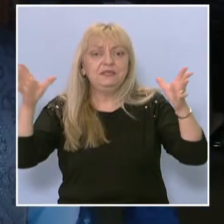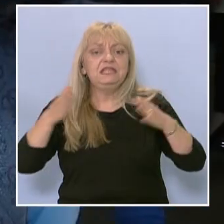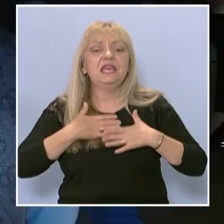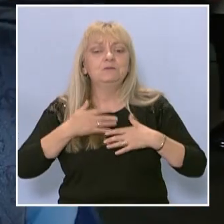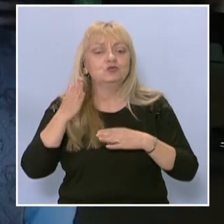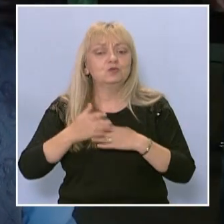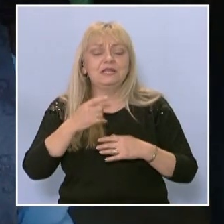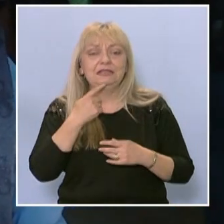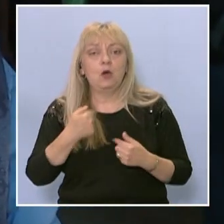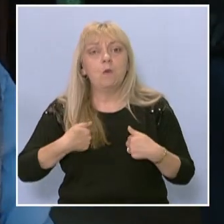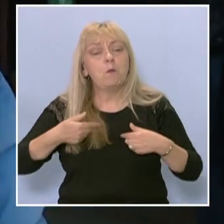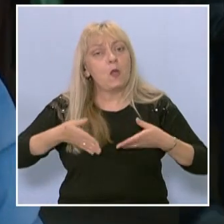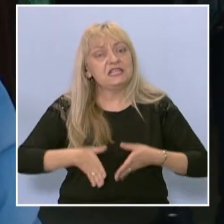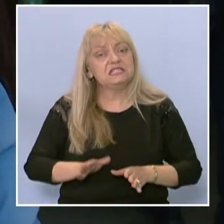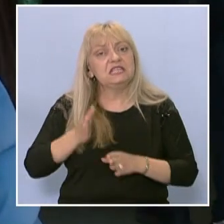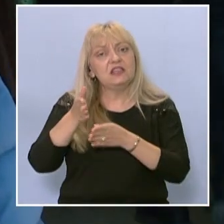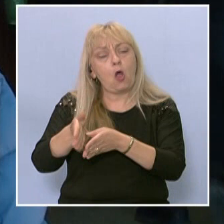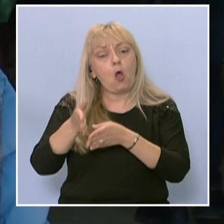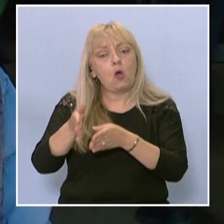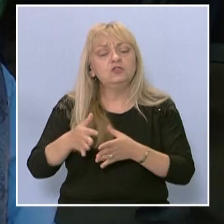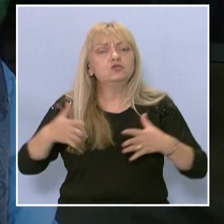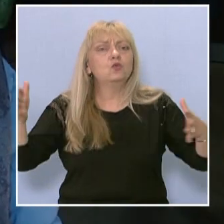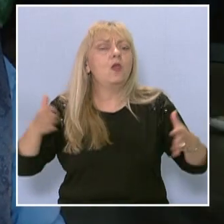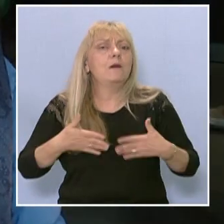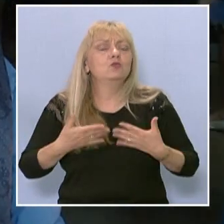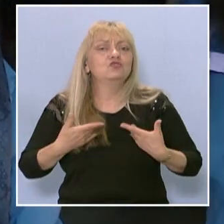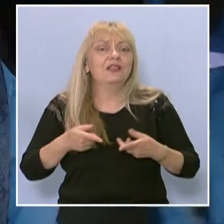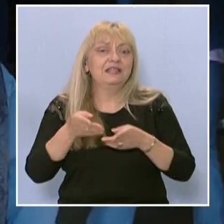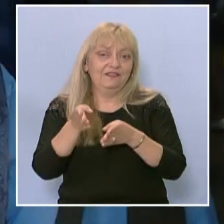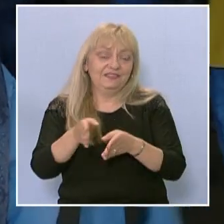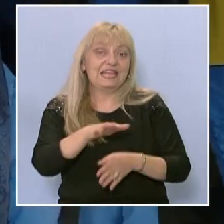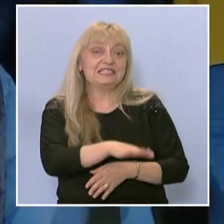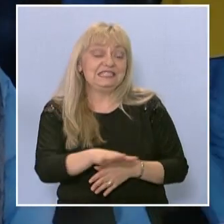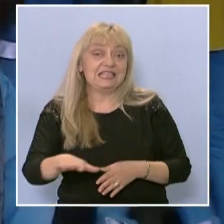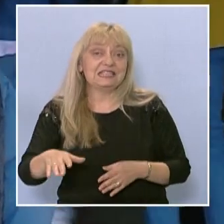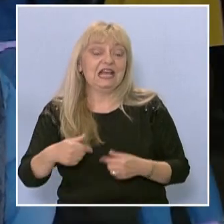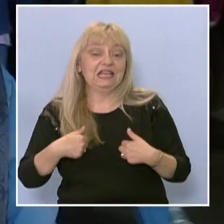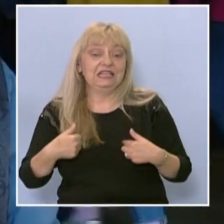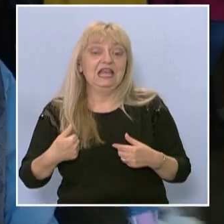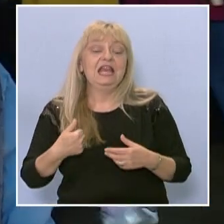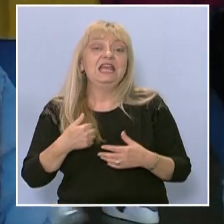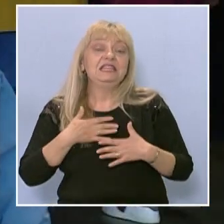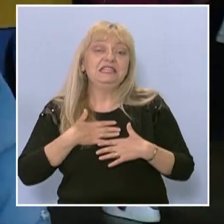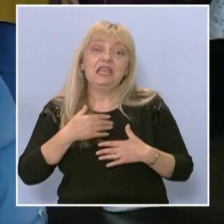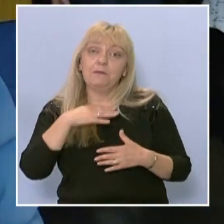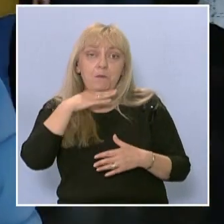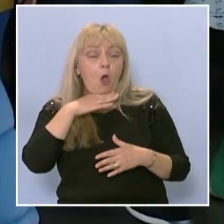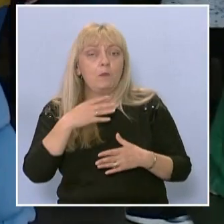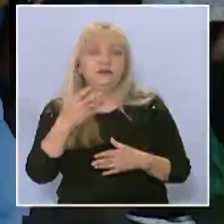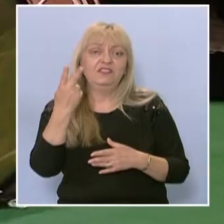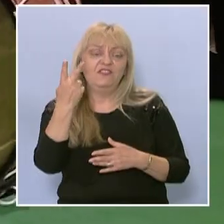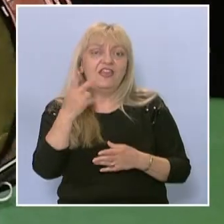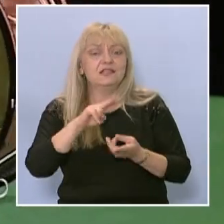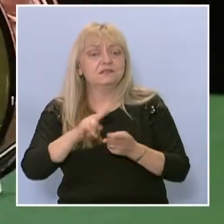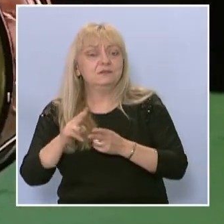година. Сина ми ходи с огромно желание в тази детска градина, понеже за нас ни е втора, имам вече опит и аз също съм много